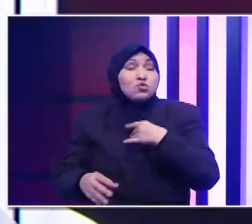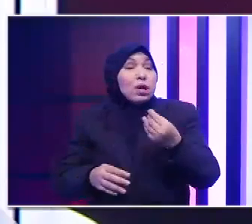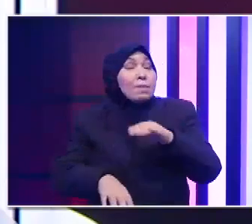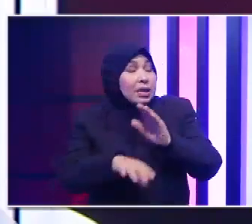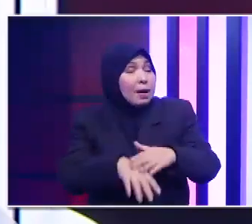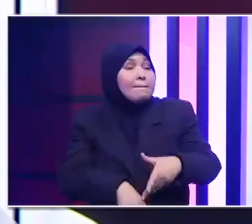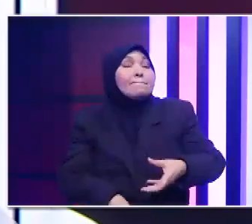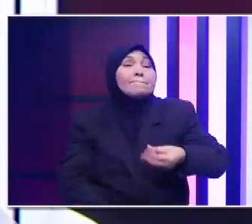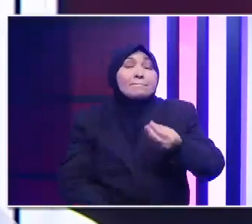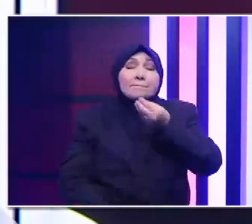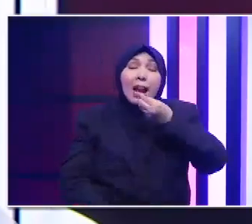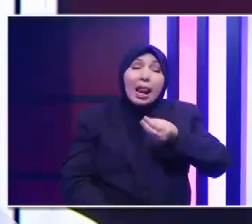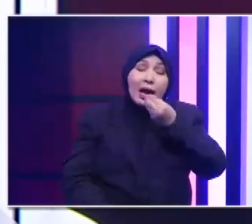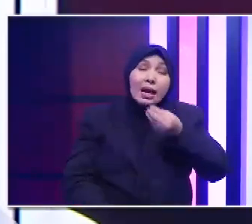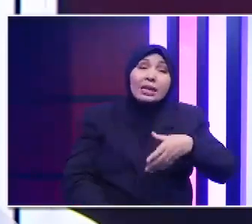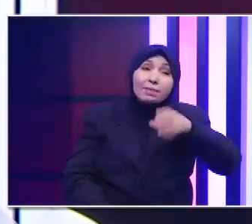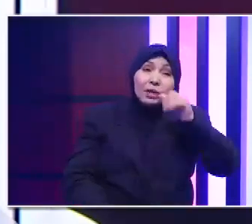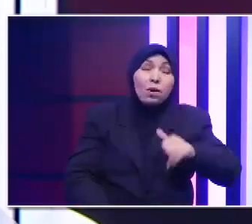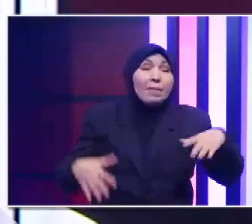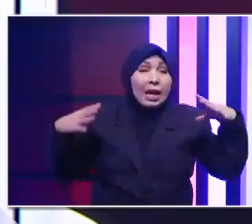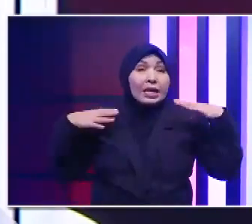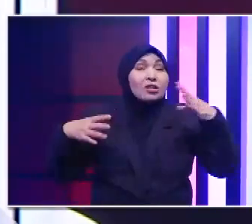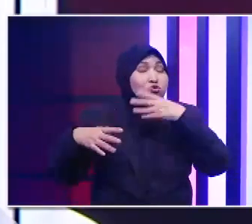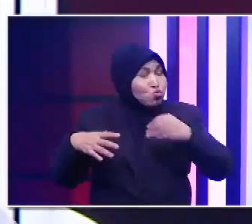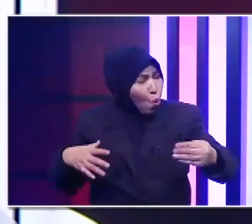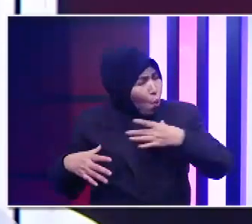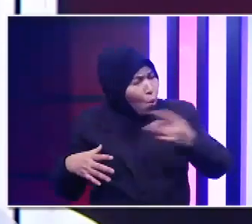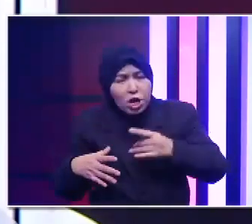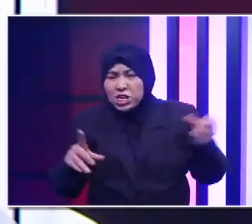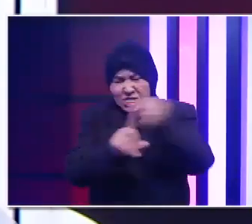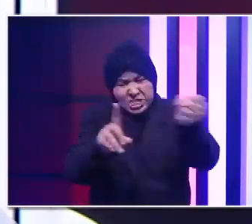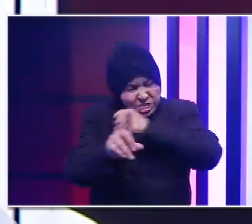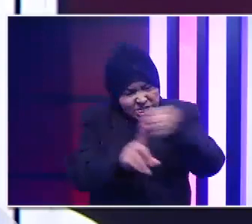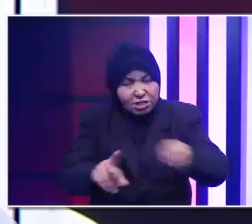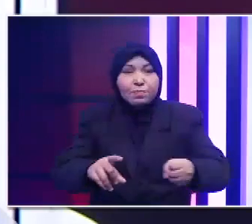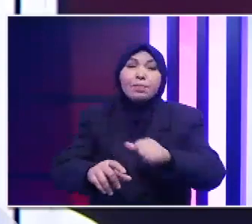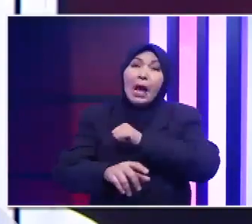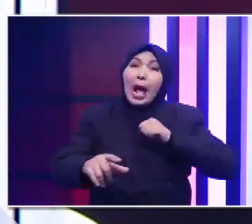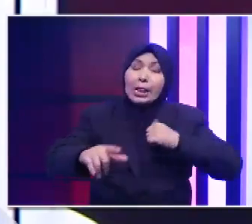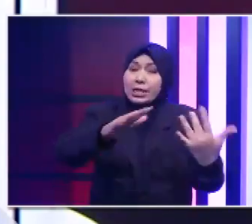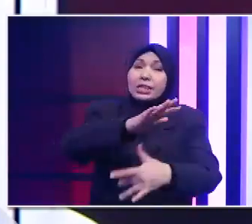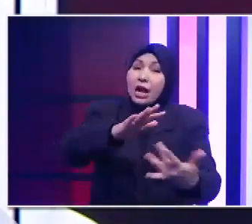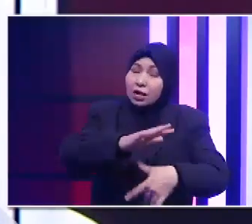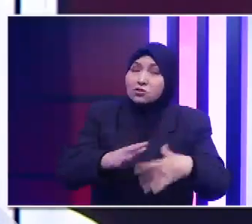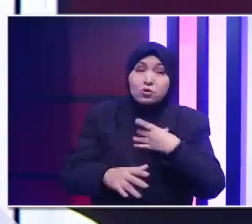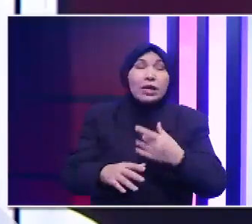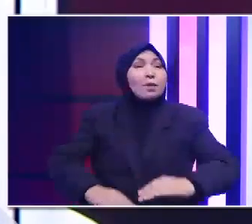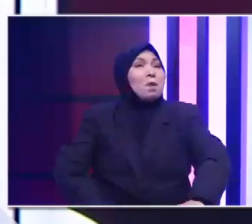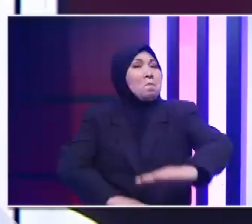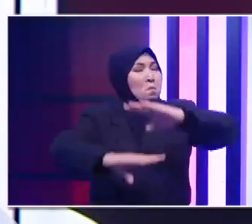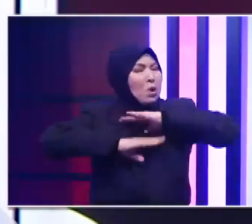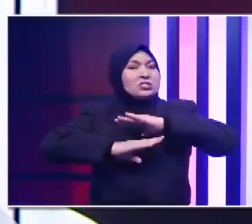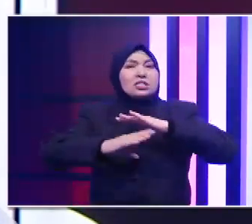minum paru-paru malaikat ini mereka suka kepada mengazab ahli-ahli neraka masih di mereka akan mereka mendapat kepuasan